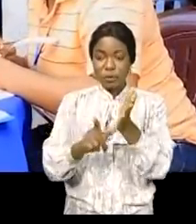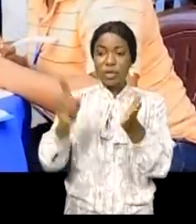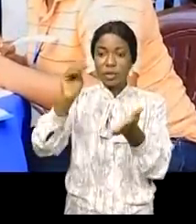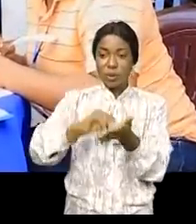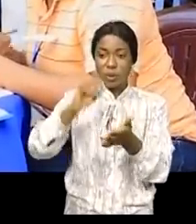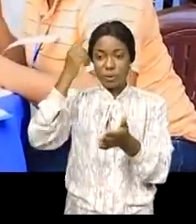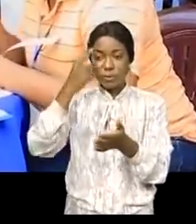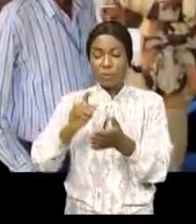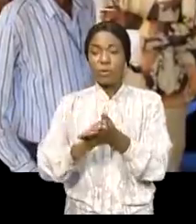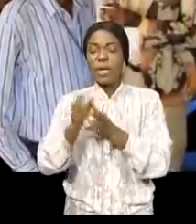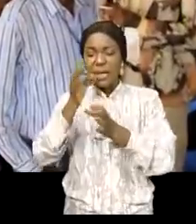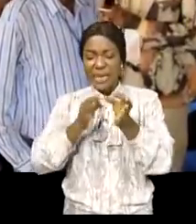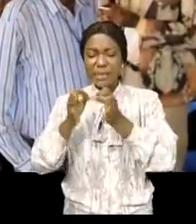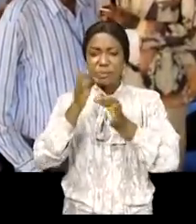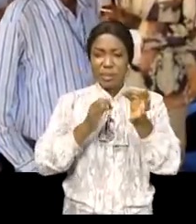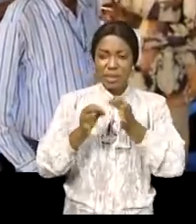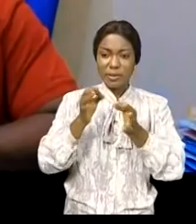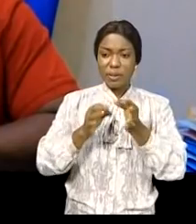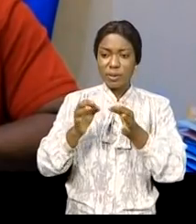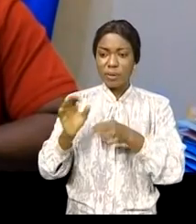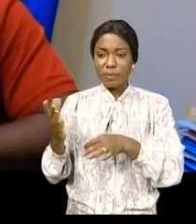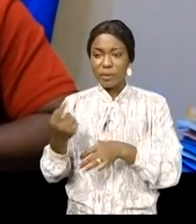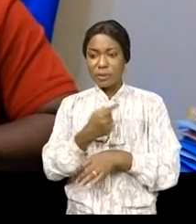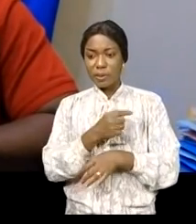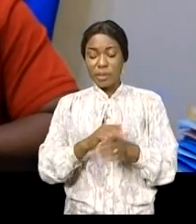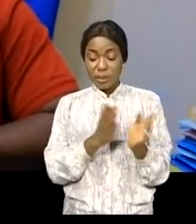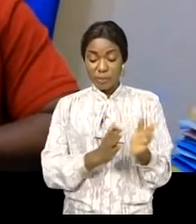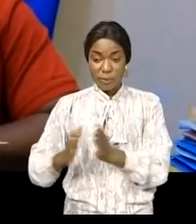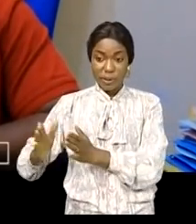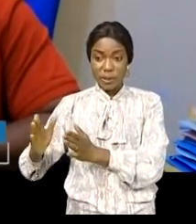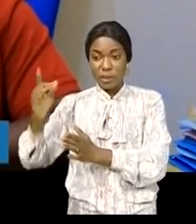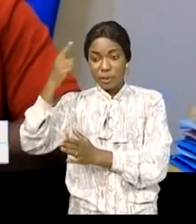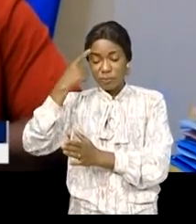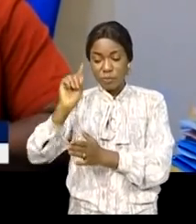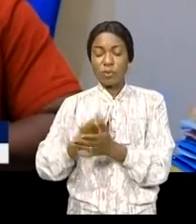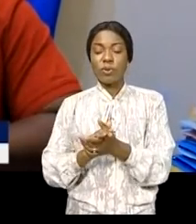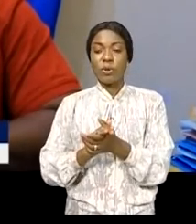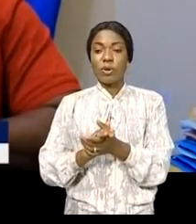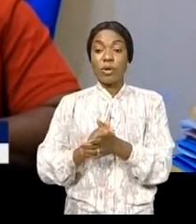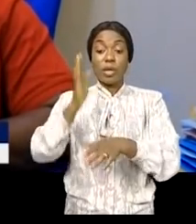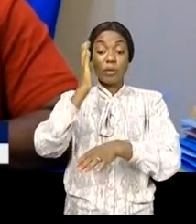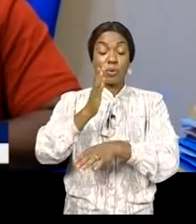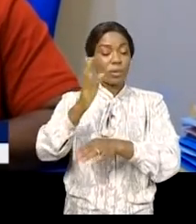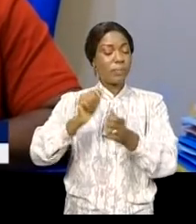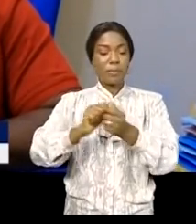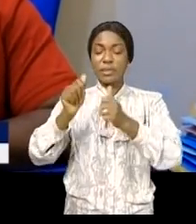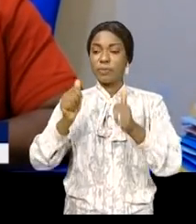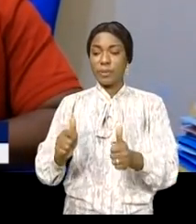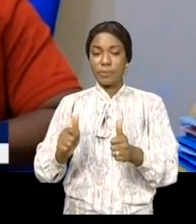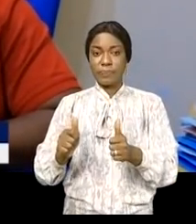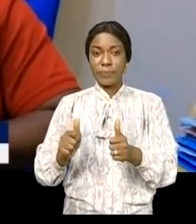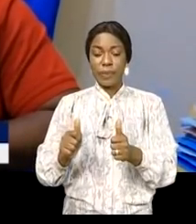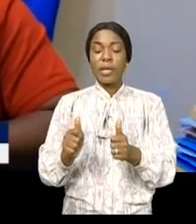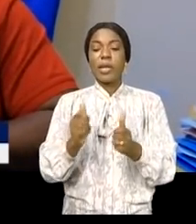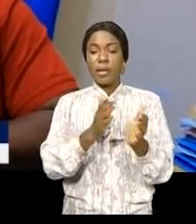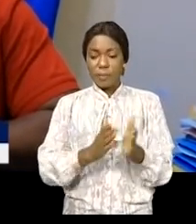la quintessence de cette matinée politique. Les préparatifs pour le congrès vont bon train parce que ces préparatifs se font dans